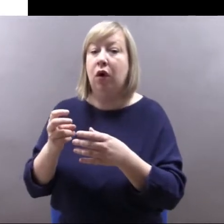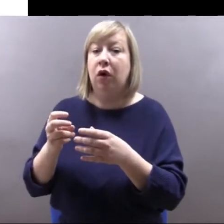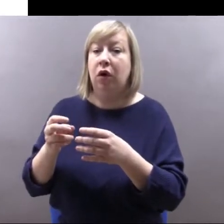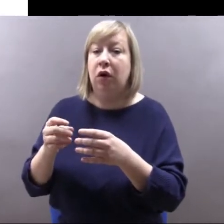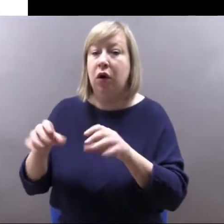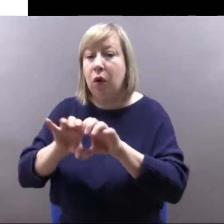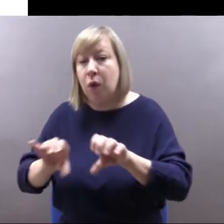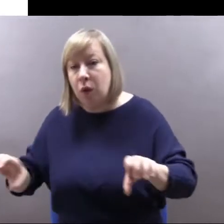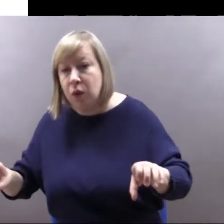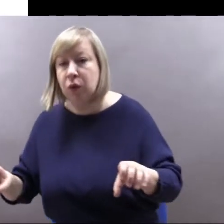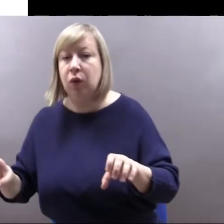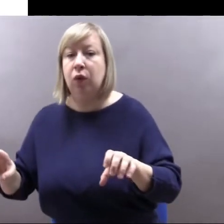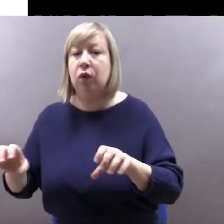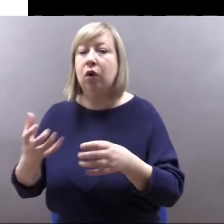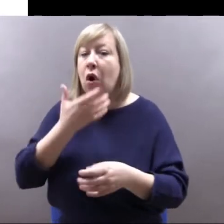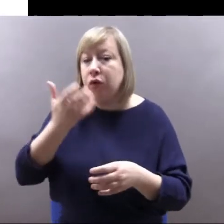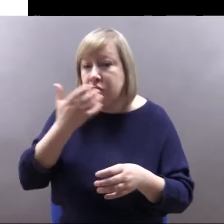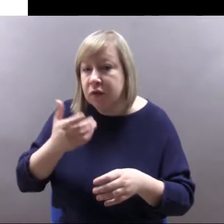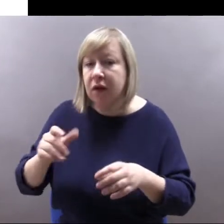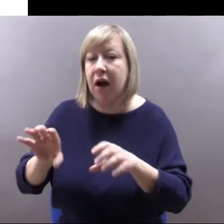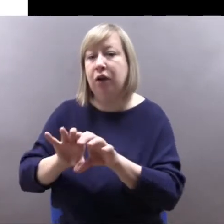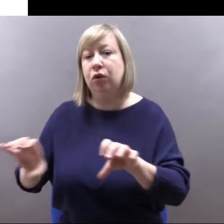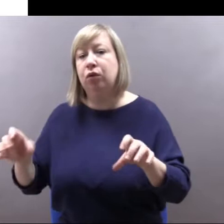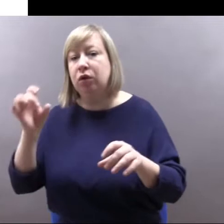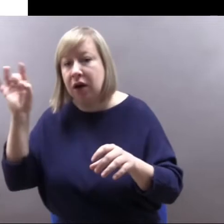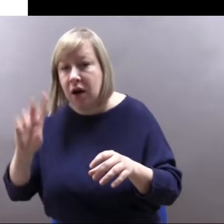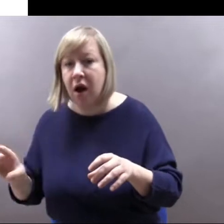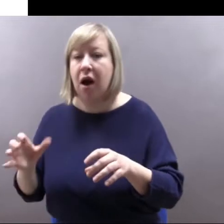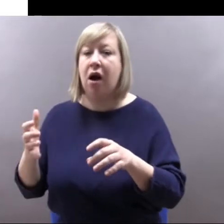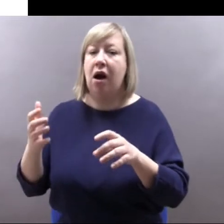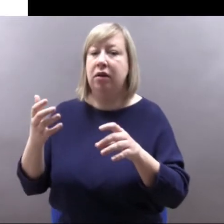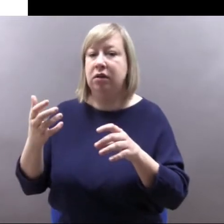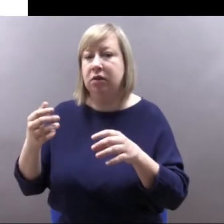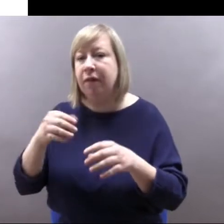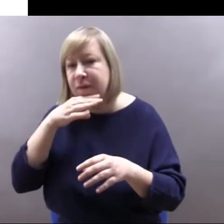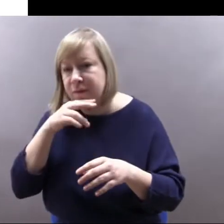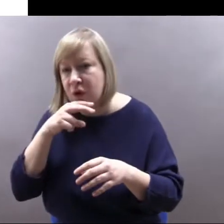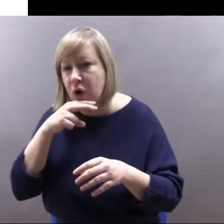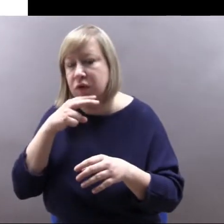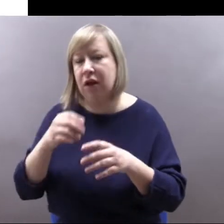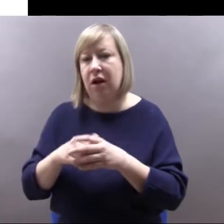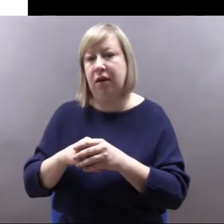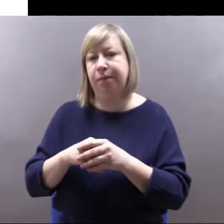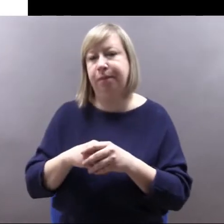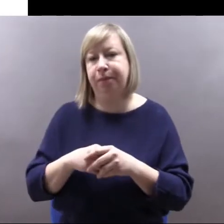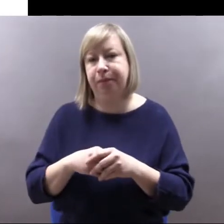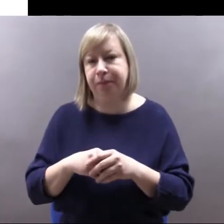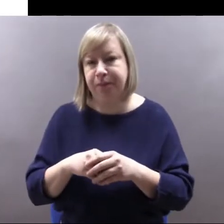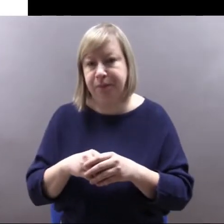przestrzeni była wykorzystywana po prostu jako magazyny. I muszę Państwu powiedzieć, że tam byłam kiedyś raz, 100 lat temu, w